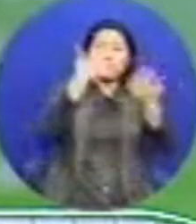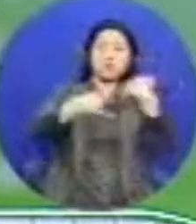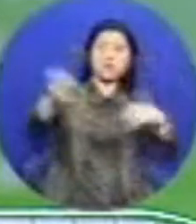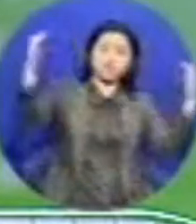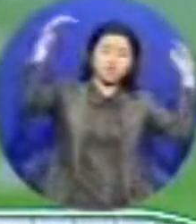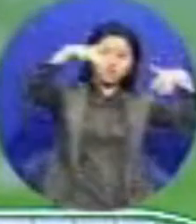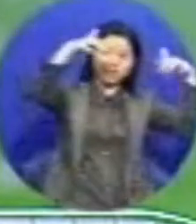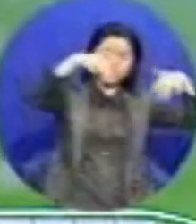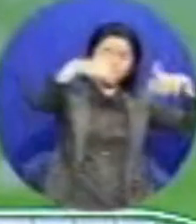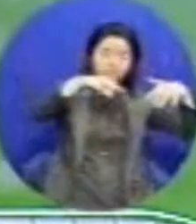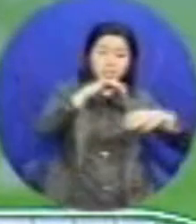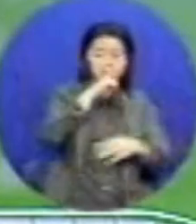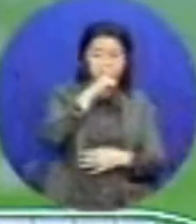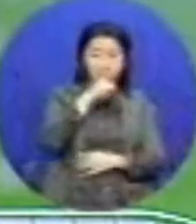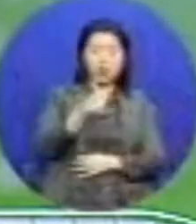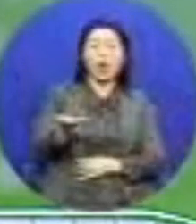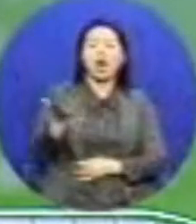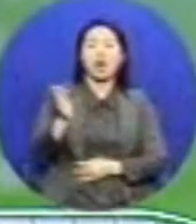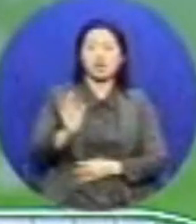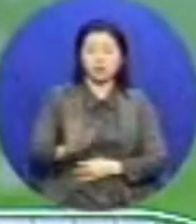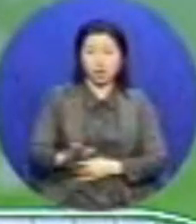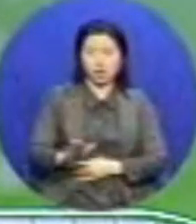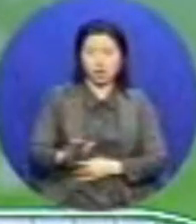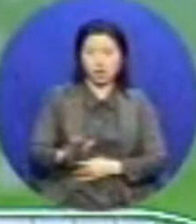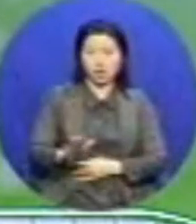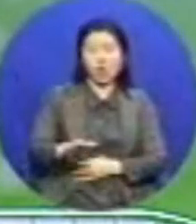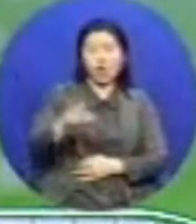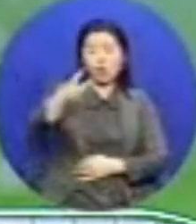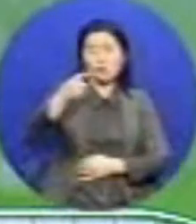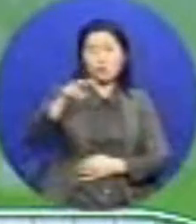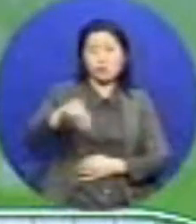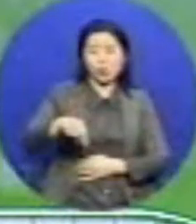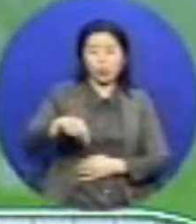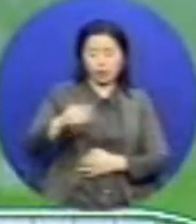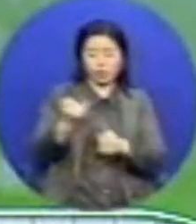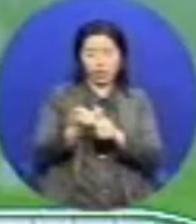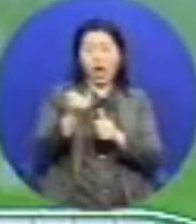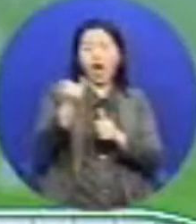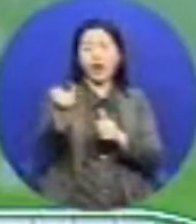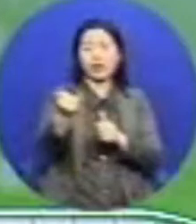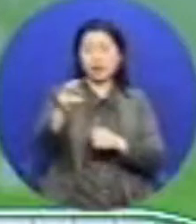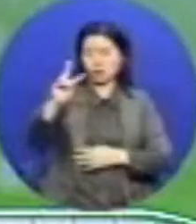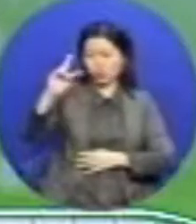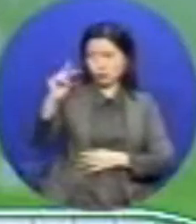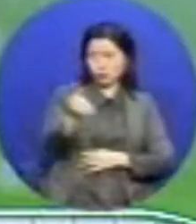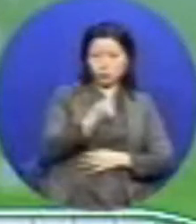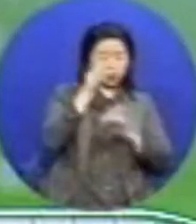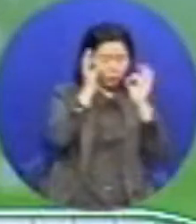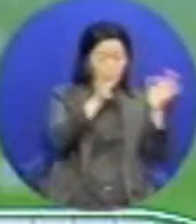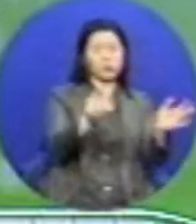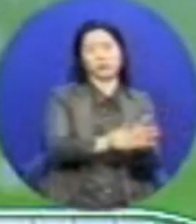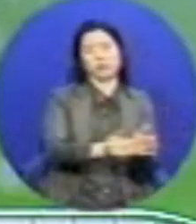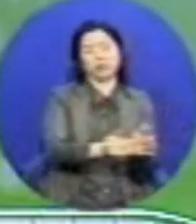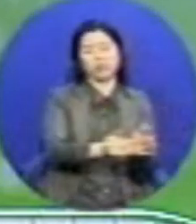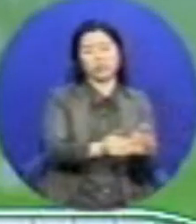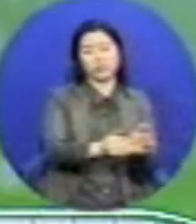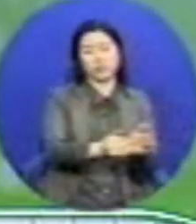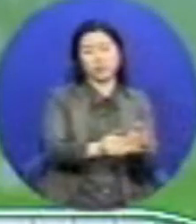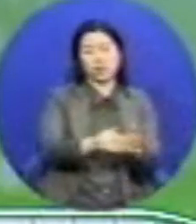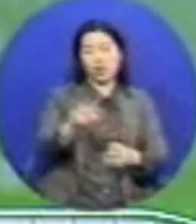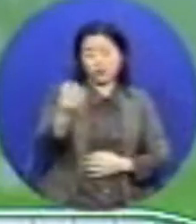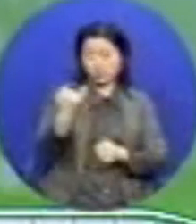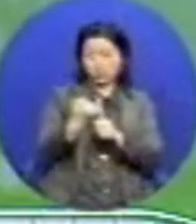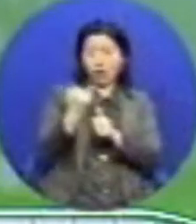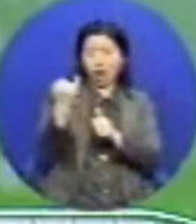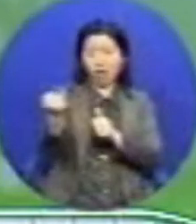근데 롯의 아내가 그만 돌아 본 거에요 이 롯의 아내는 불신자는 아닙니다만 세상에